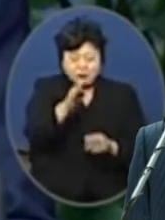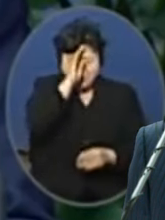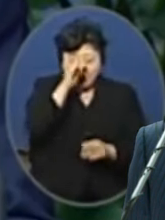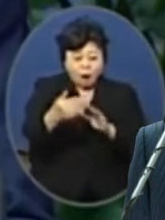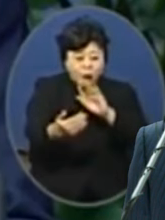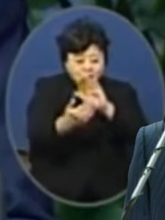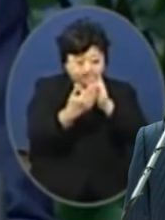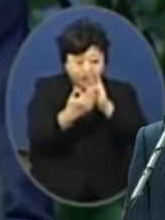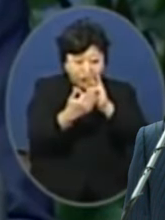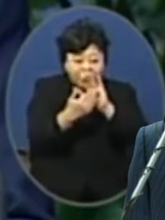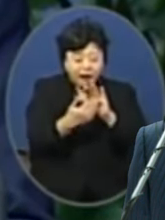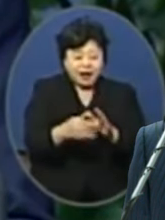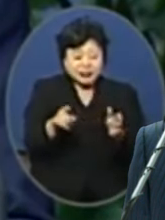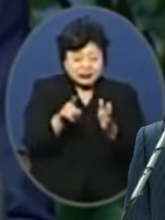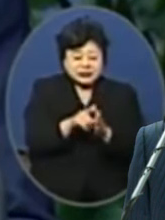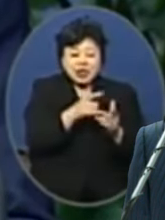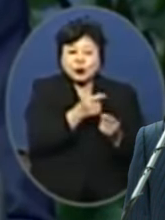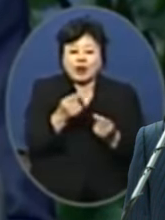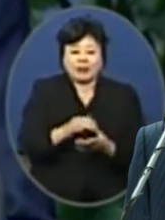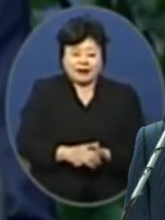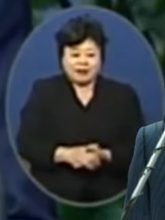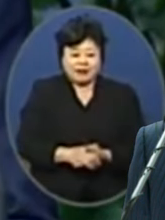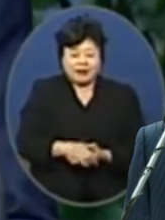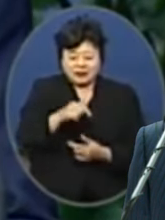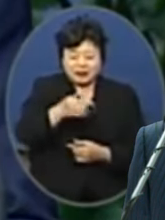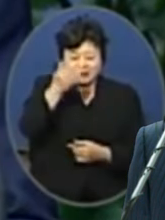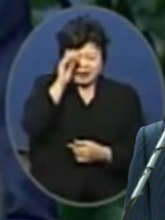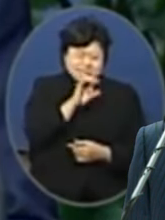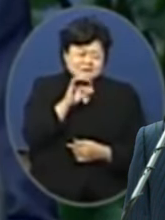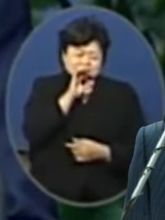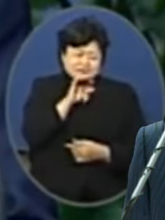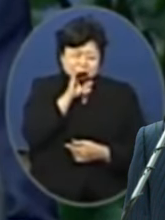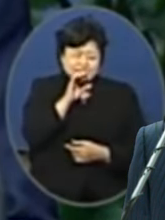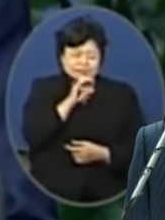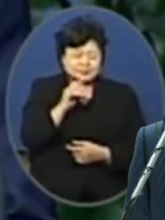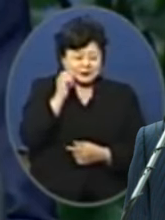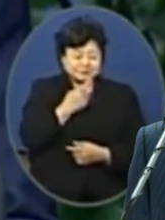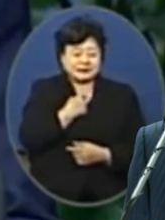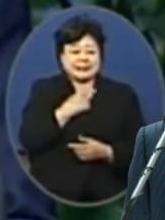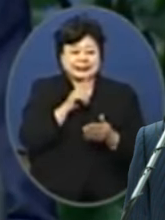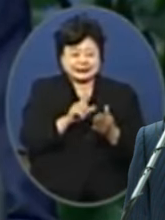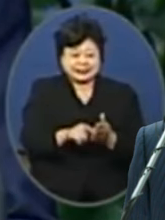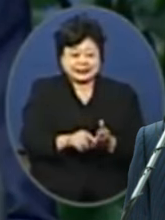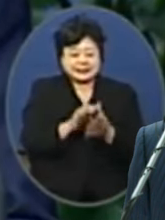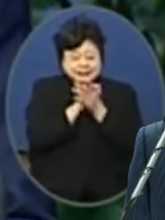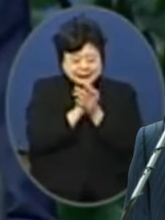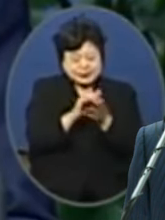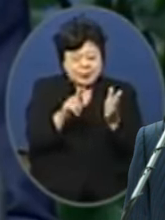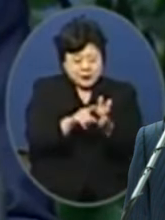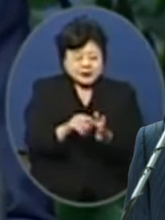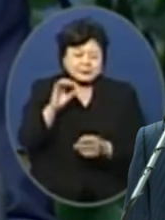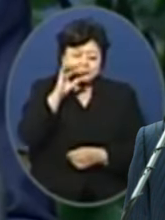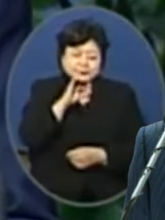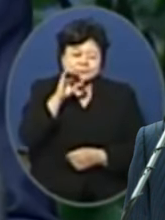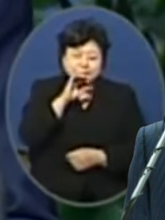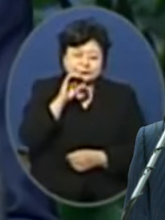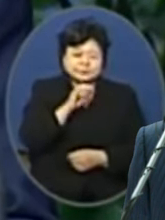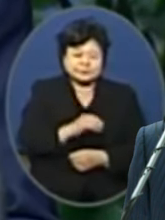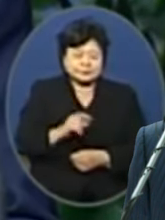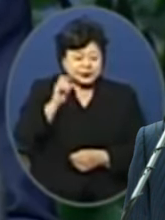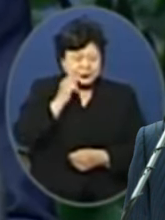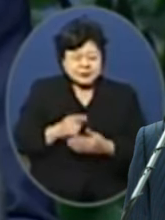것입니다 신앙도 한가지인 것입니다 연단을 받아야 돼요 어려운 일을 당해서 기도와 믿음으로 어려움을